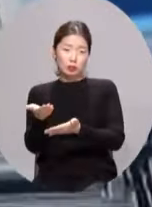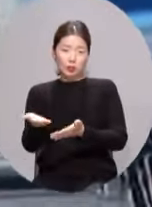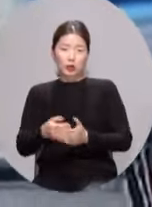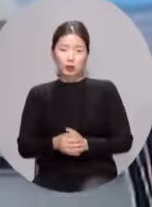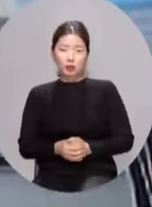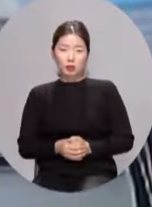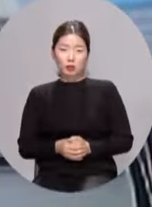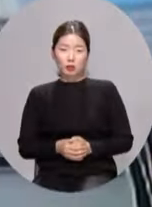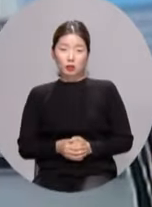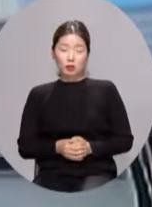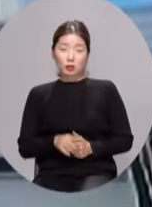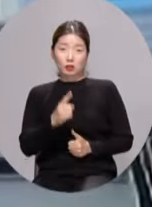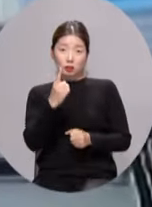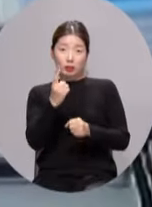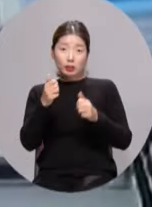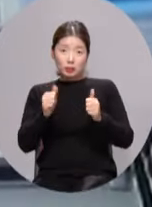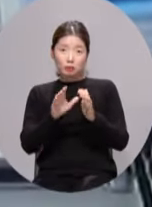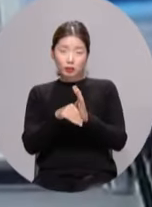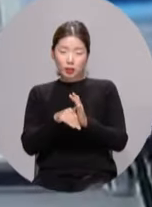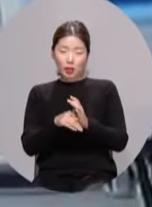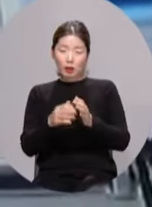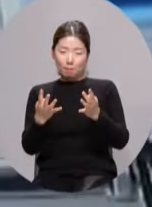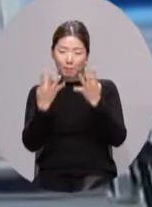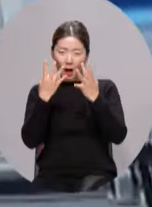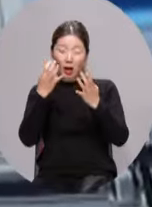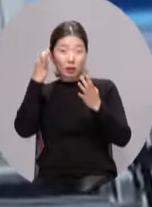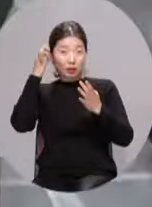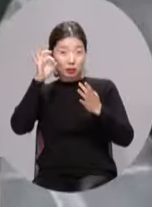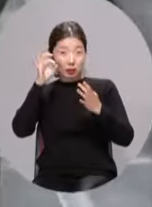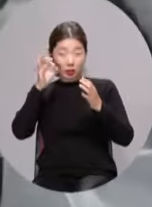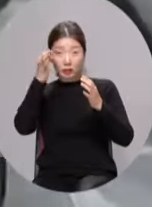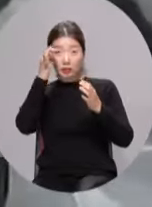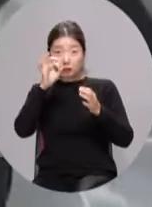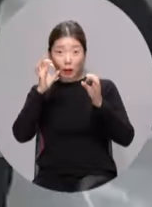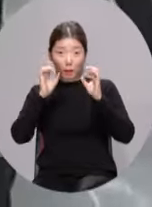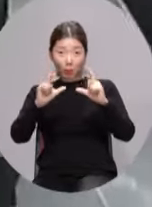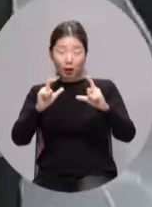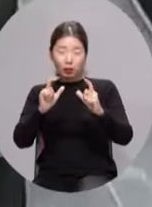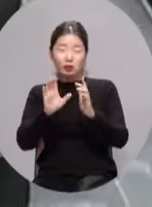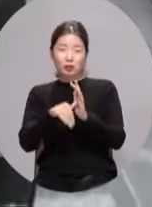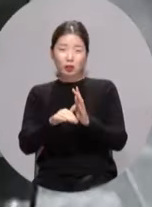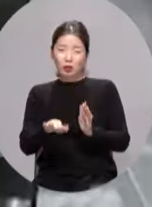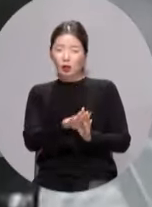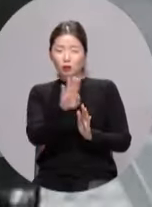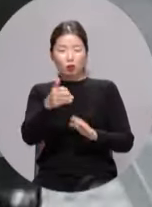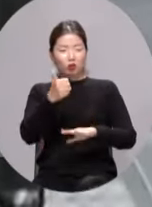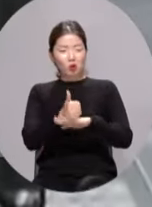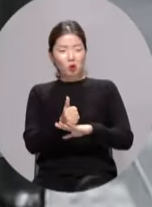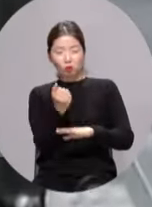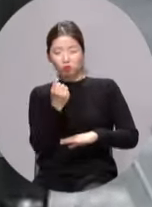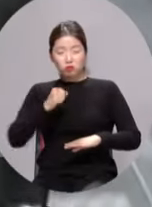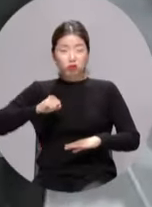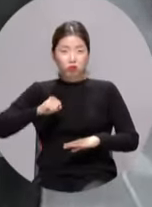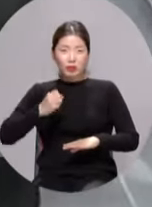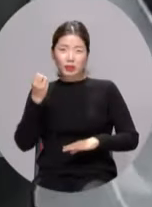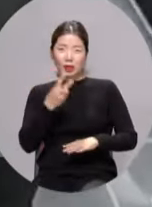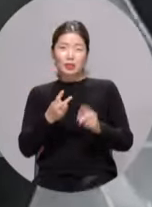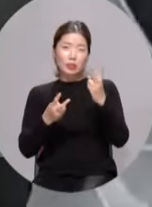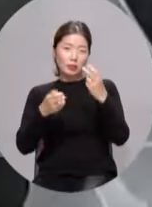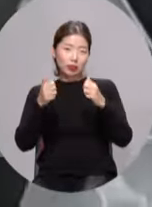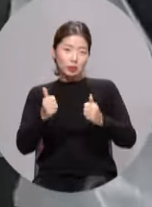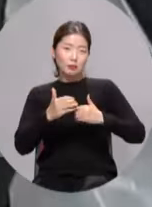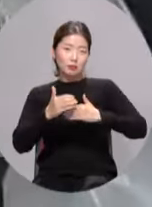조합장 첫 재판에서 징역 10개월이 선고된 가운데 검찰이나 조합장 모두 결과에 불복해 재판은